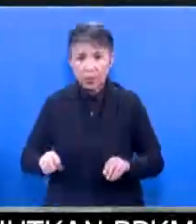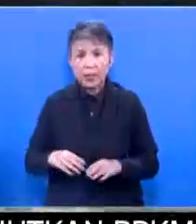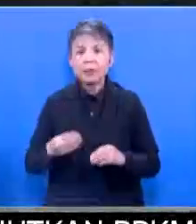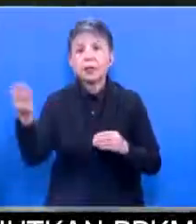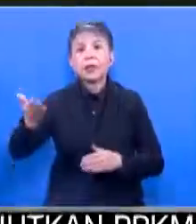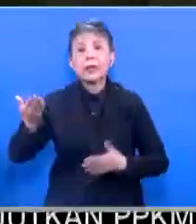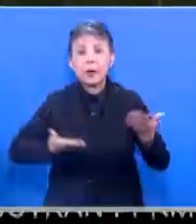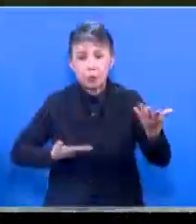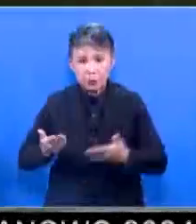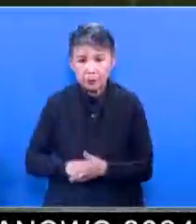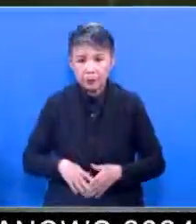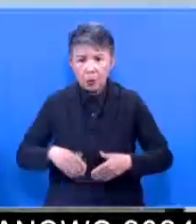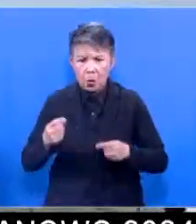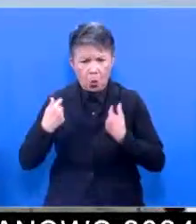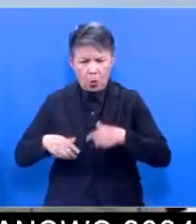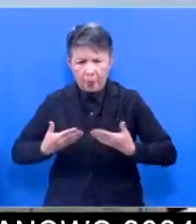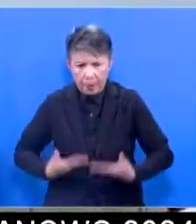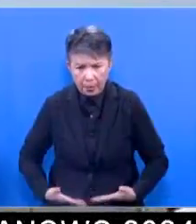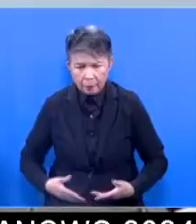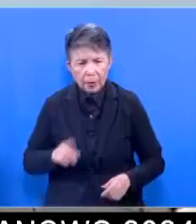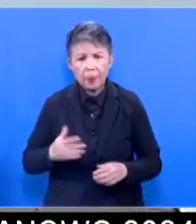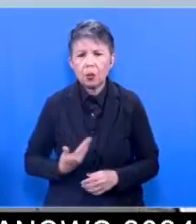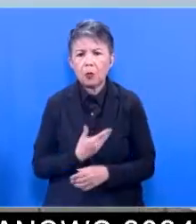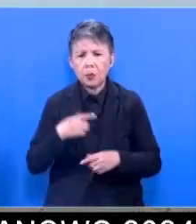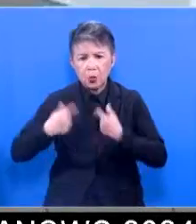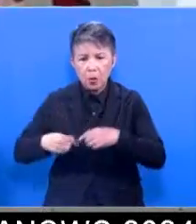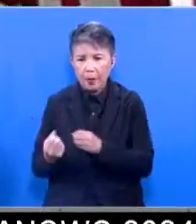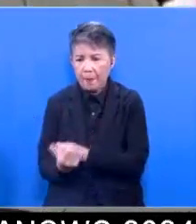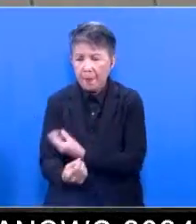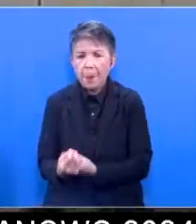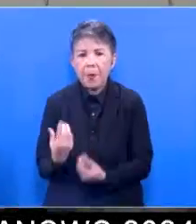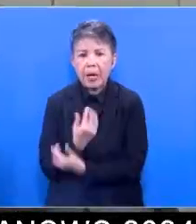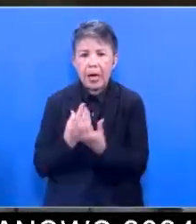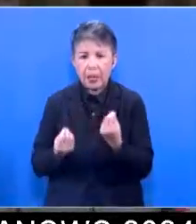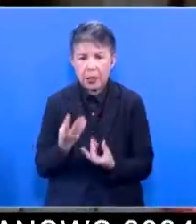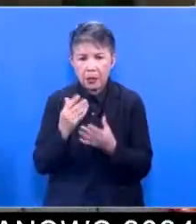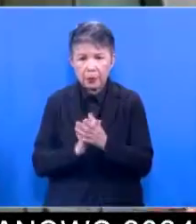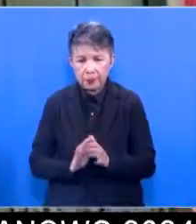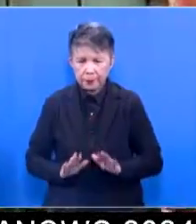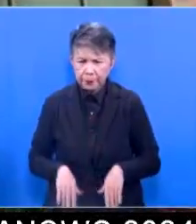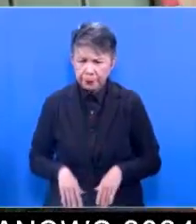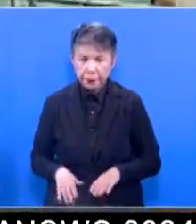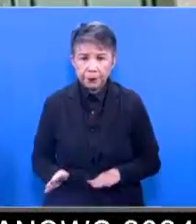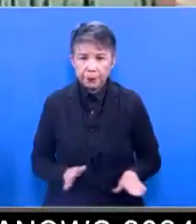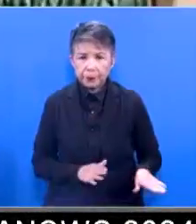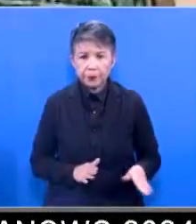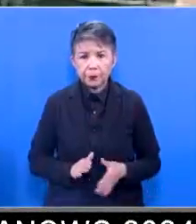pengunjung. Selain luka berat, beberapa korban juga menderita luka bakar. Tim Liputan CNN Indonesia.